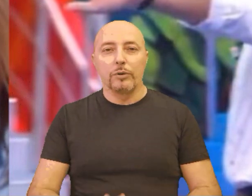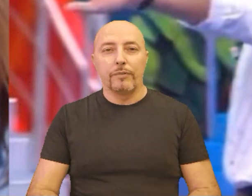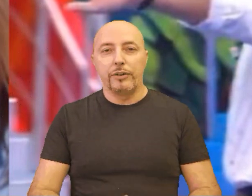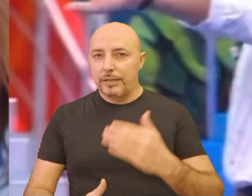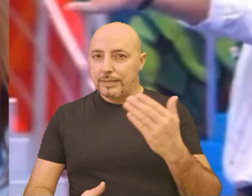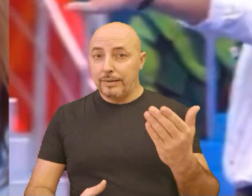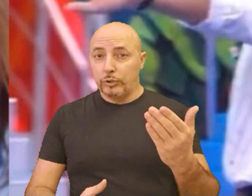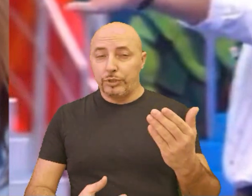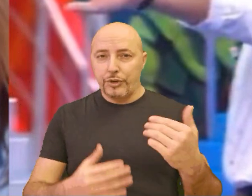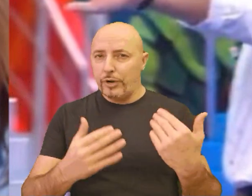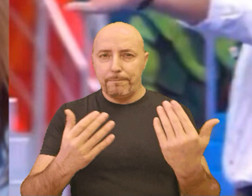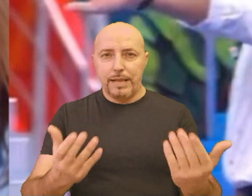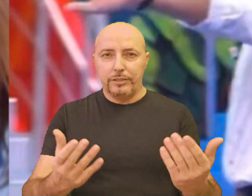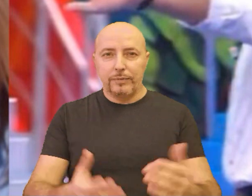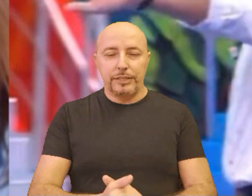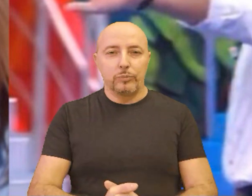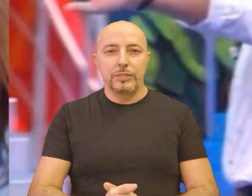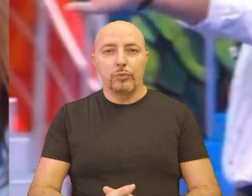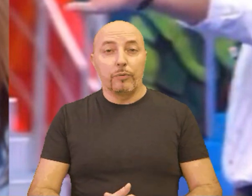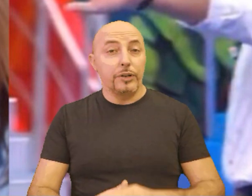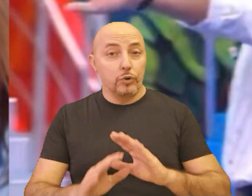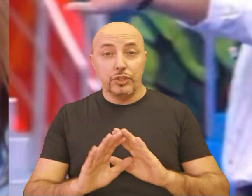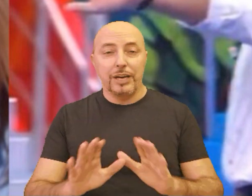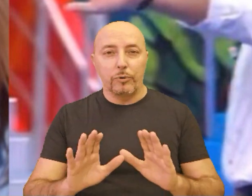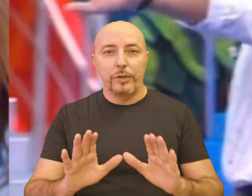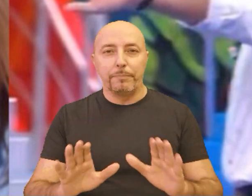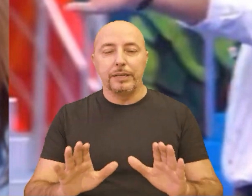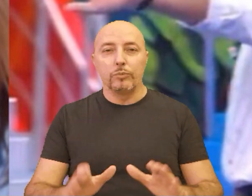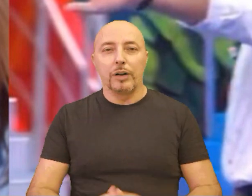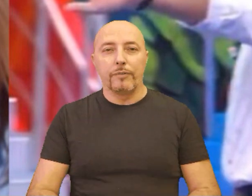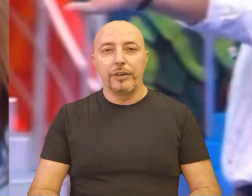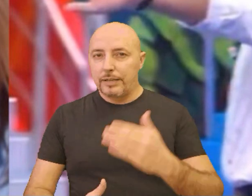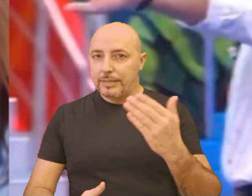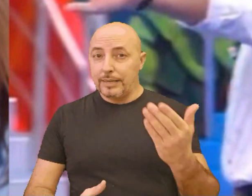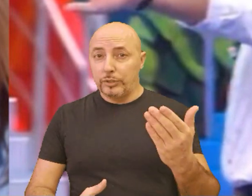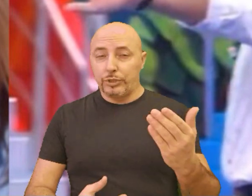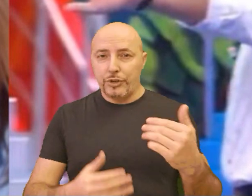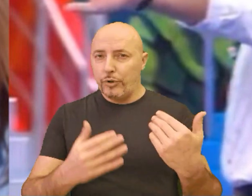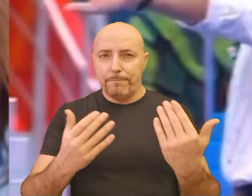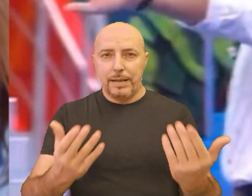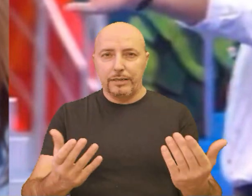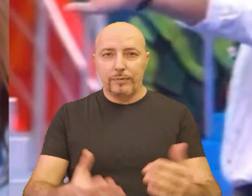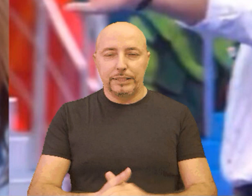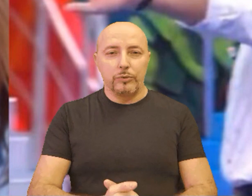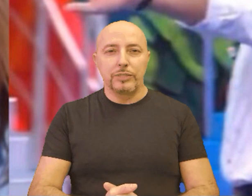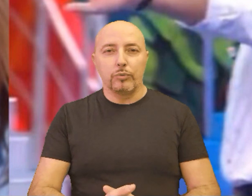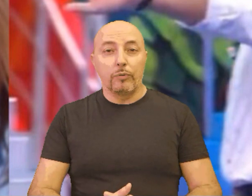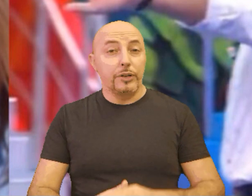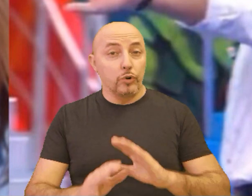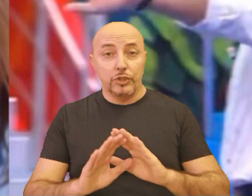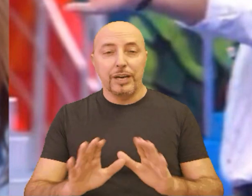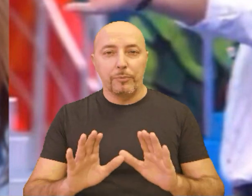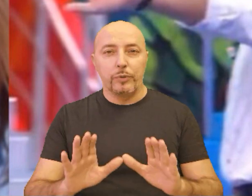di Canale 5 per l'occasione tra il pubblico c'era una persona molto speciale per Paolo Bonolis tanto